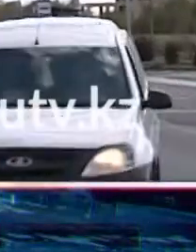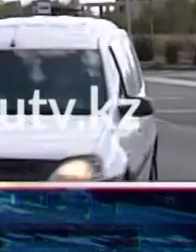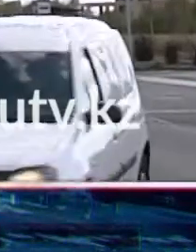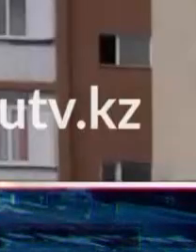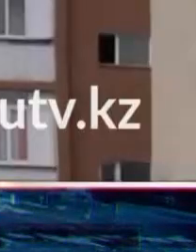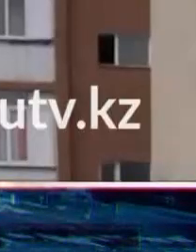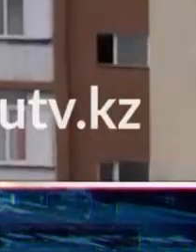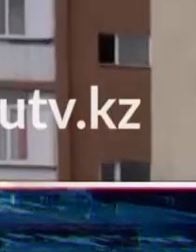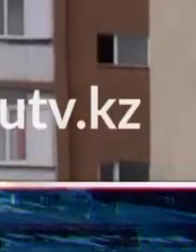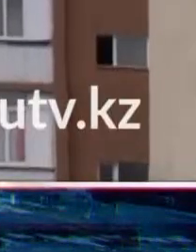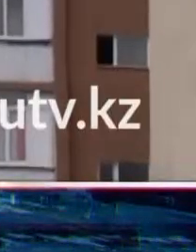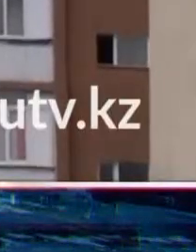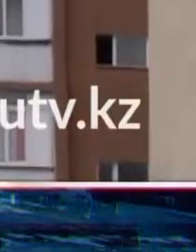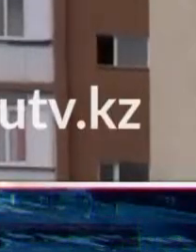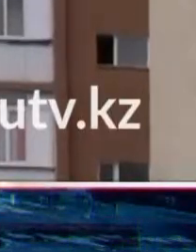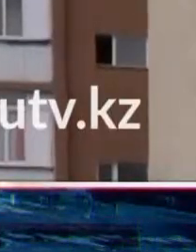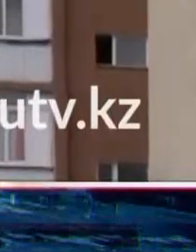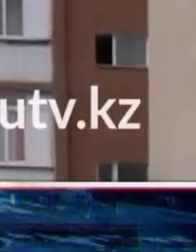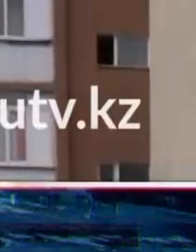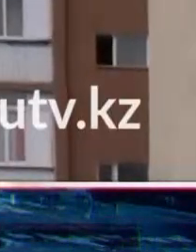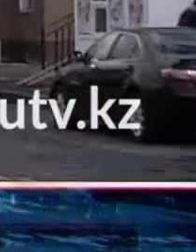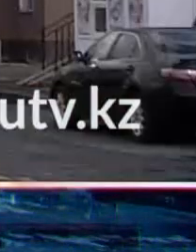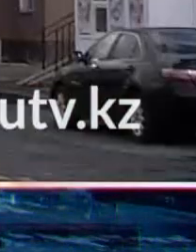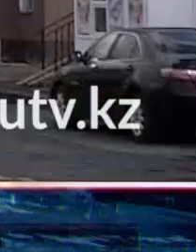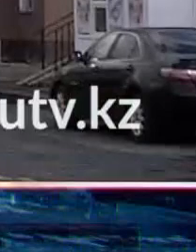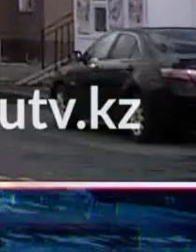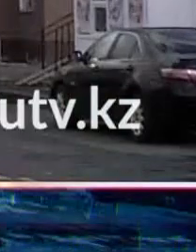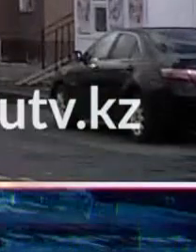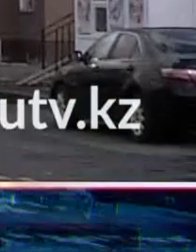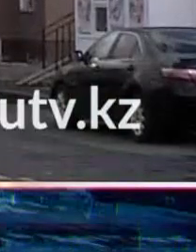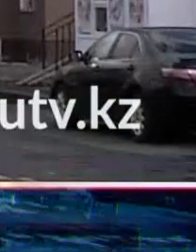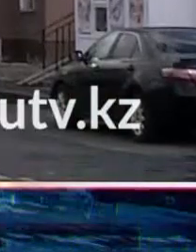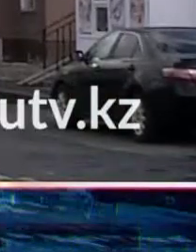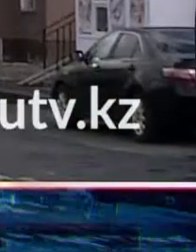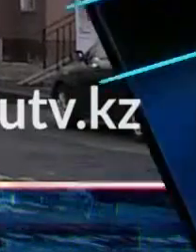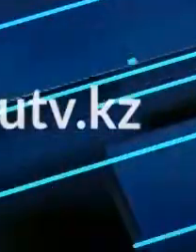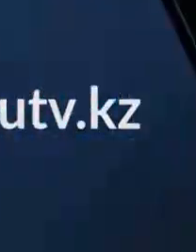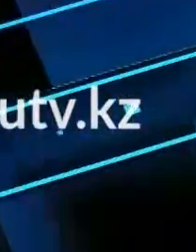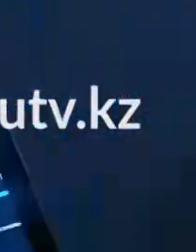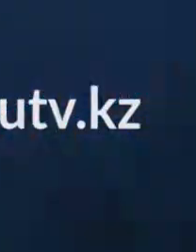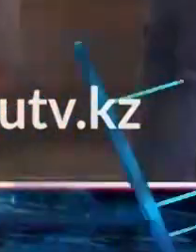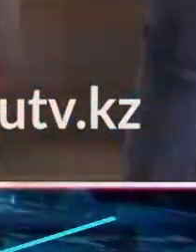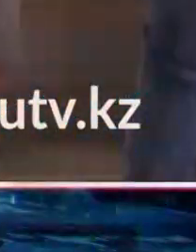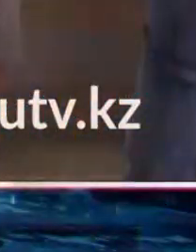Отбасы банкі, халықтық банк, 4570-лық тұрғыни жағдайын жақсартты.